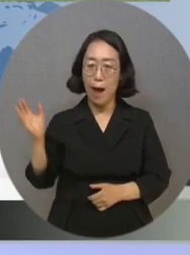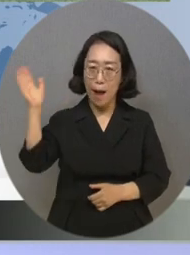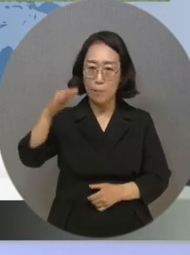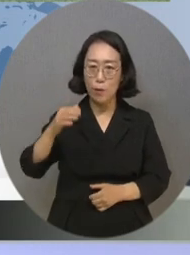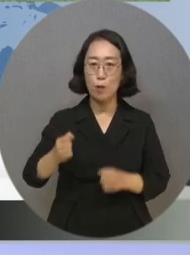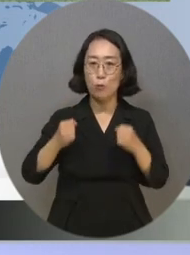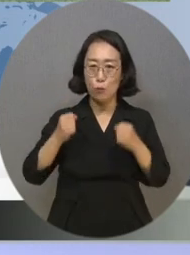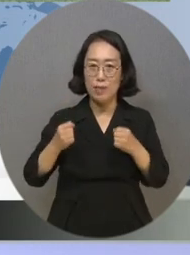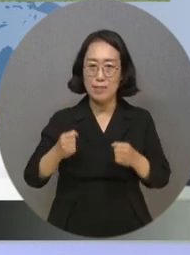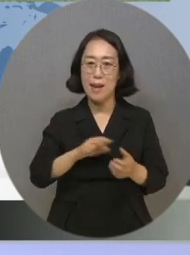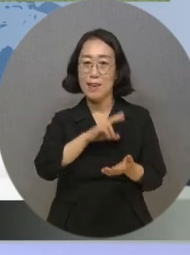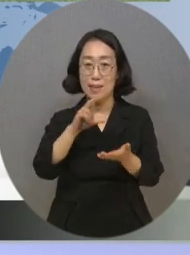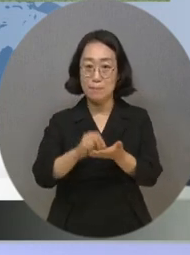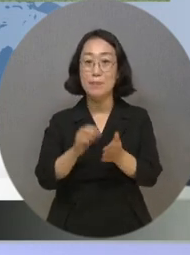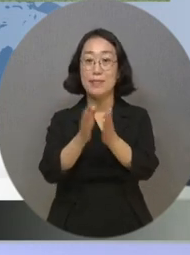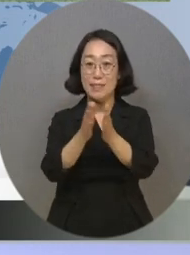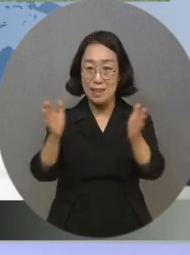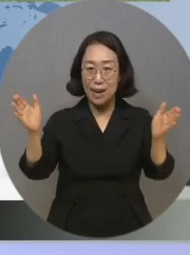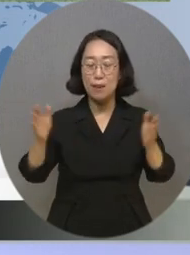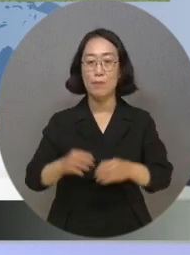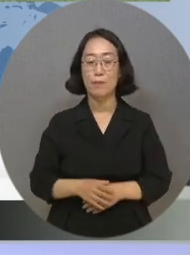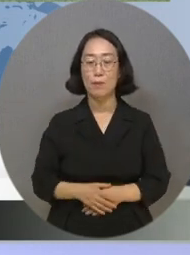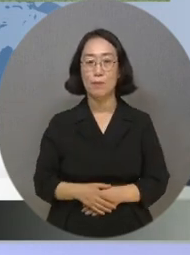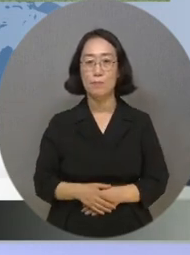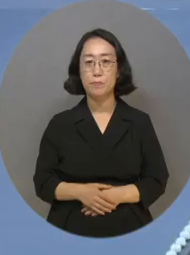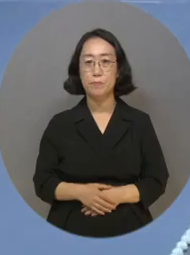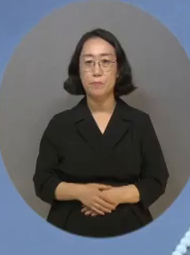하나로라는 구호로 이어집니다. 황영재 기자입니다.